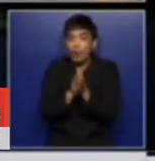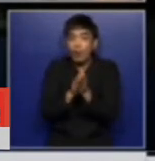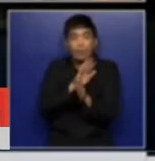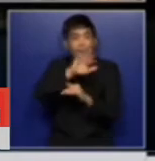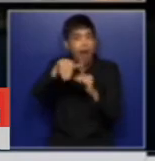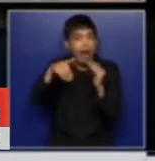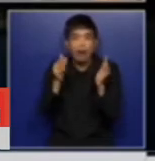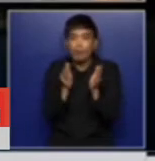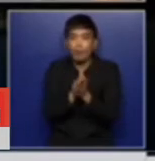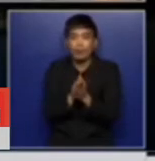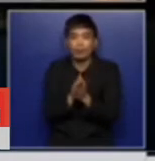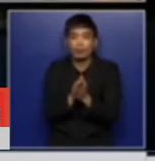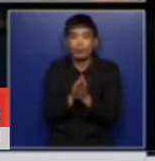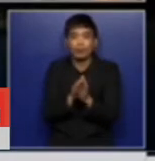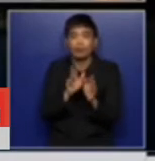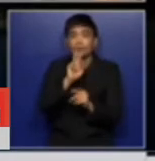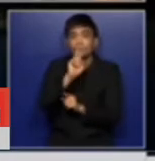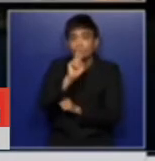งสิ้น